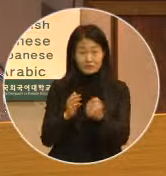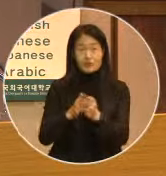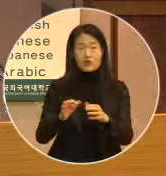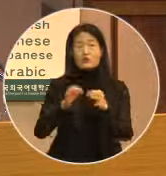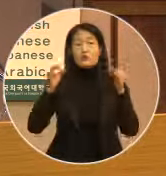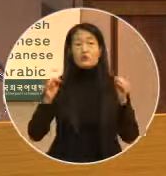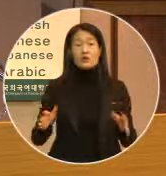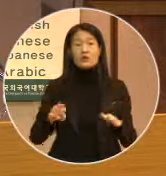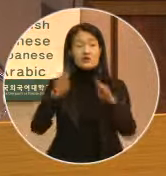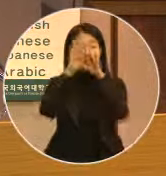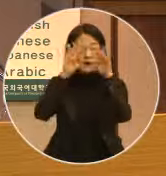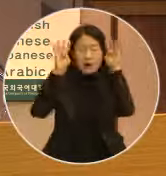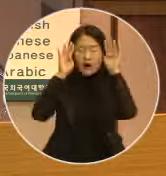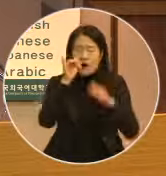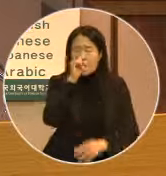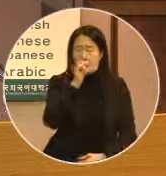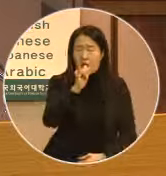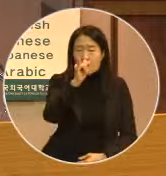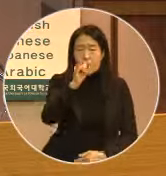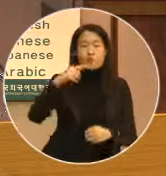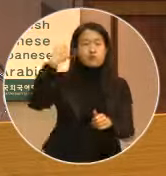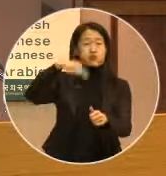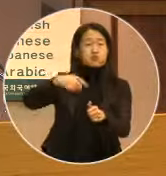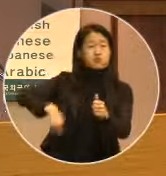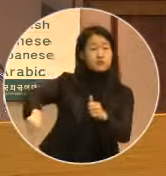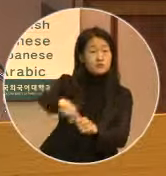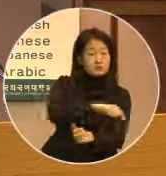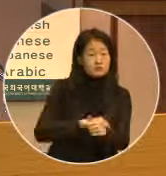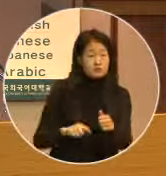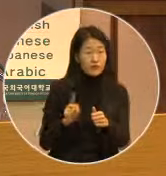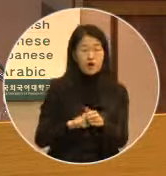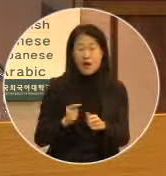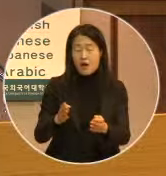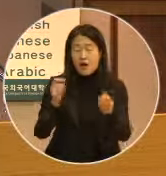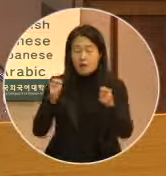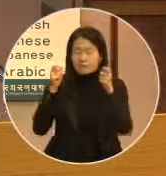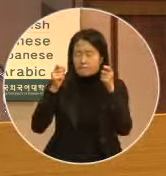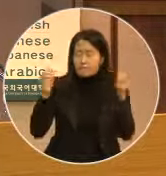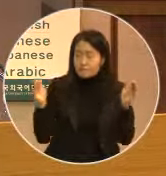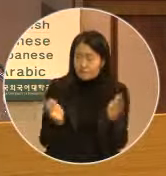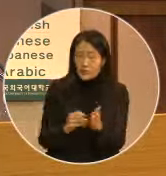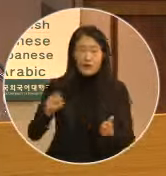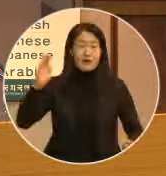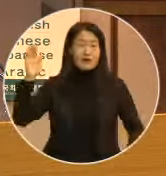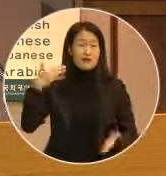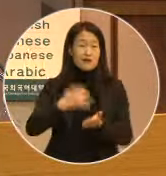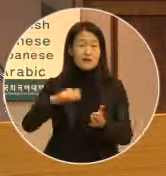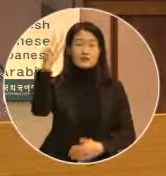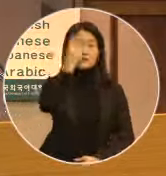우리 대학교는 이러한 투명한 교육 환경에서 학업을 성공적으로 마친